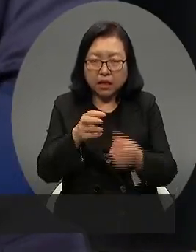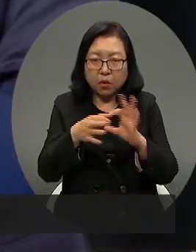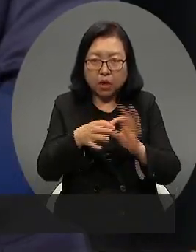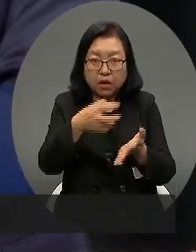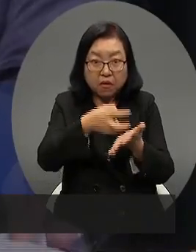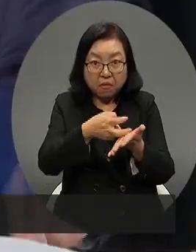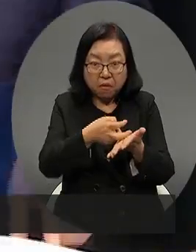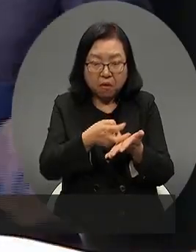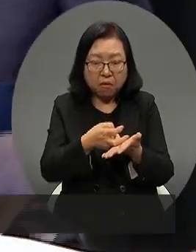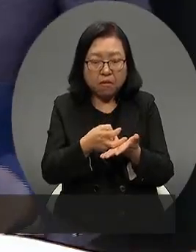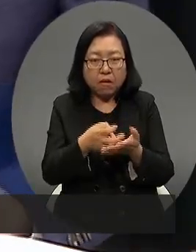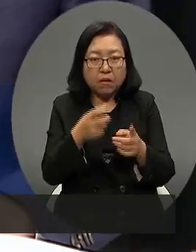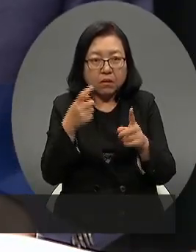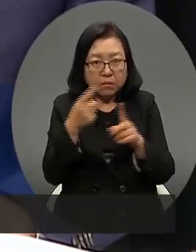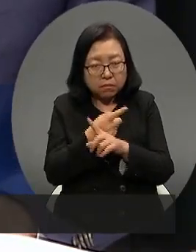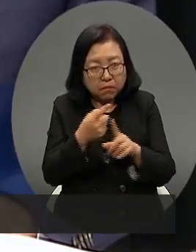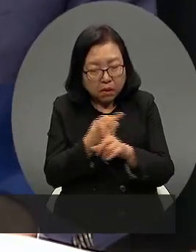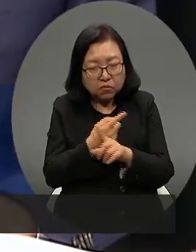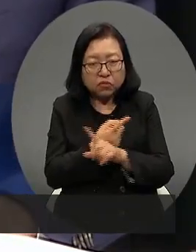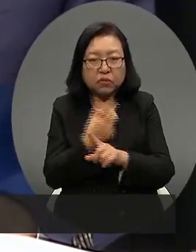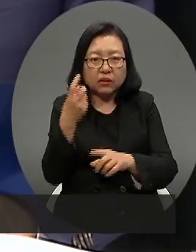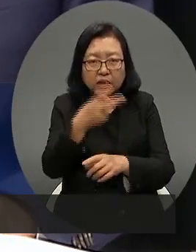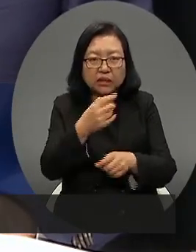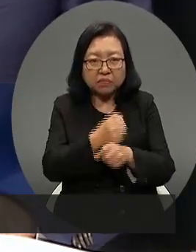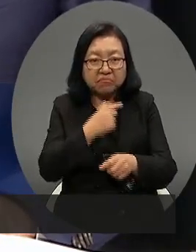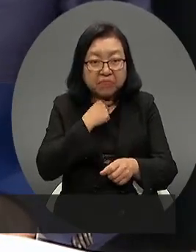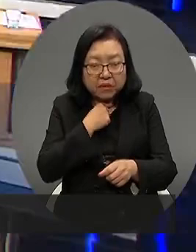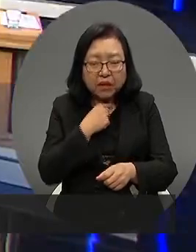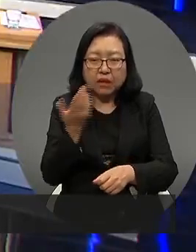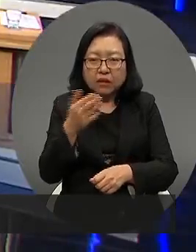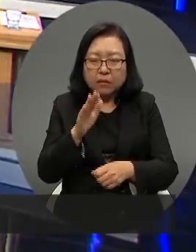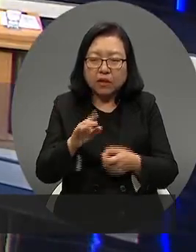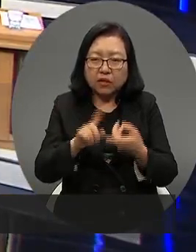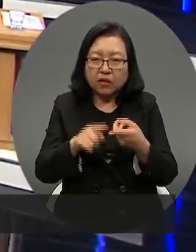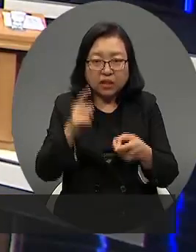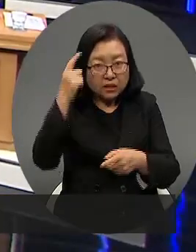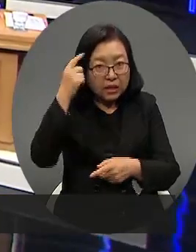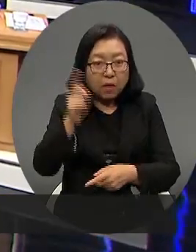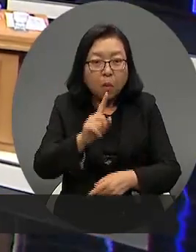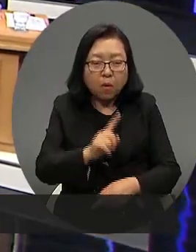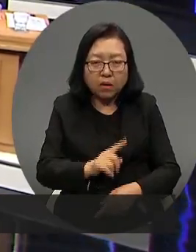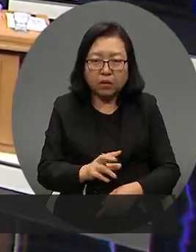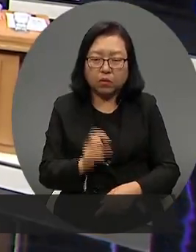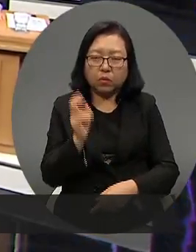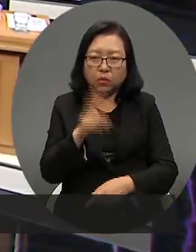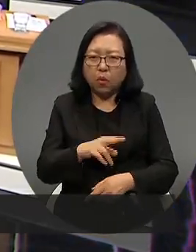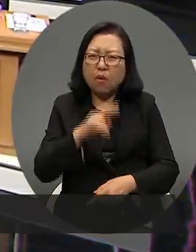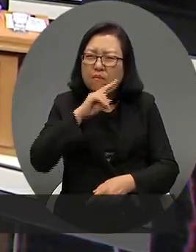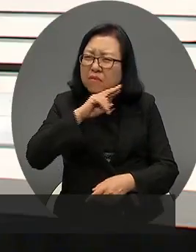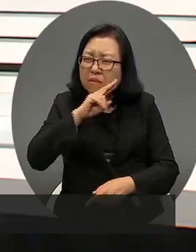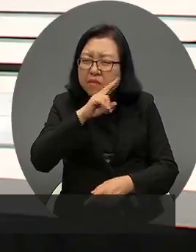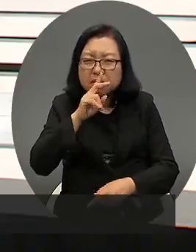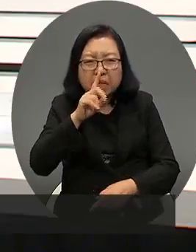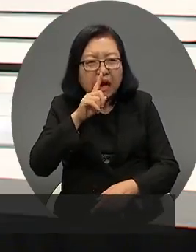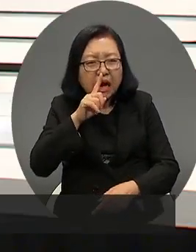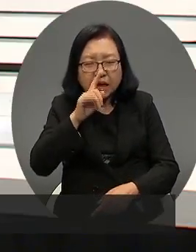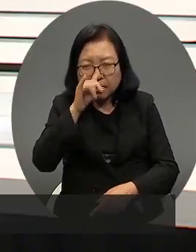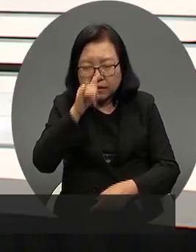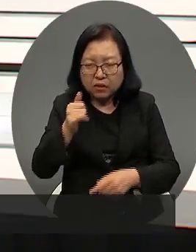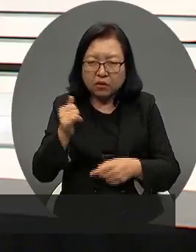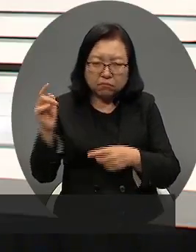제출할 계획입니다 이에 대해서 우리 양곡관리법 배추는 의사가 있으신지 출처가 불명확한 의혹까지 제기하며 치열한